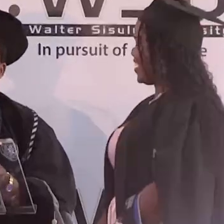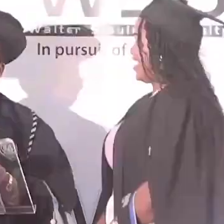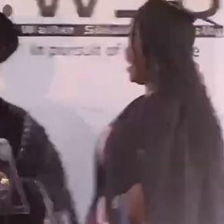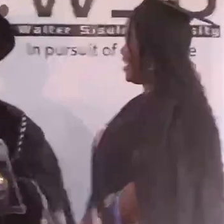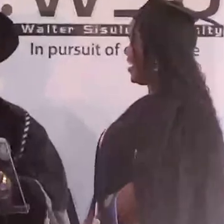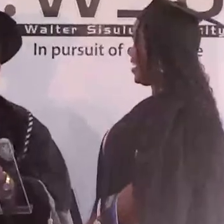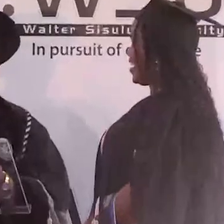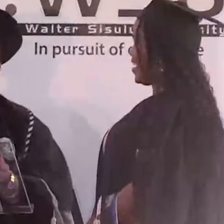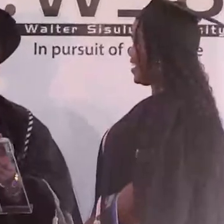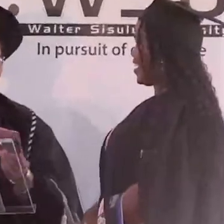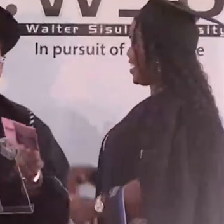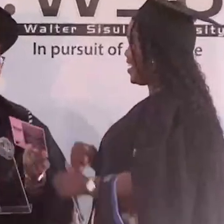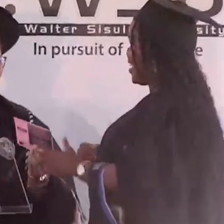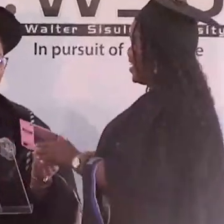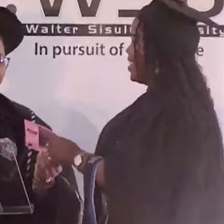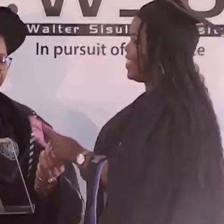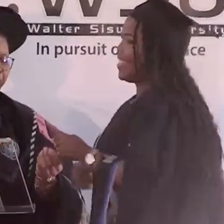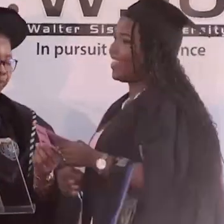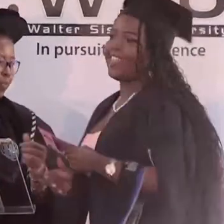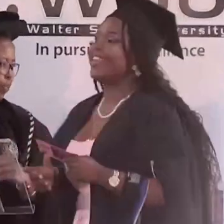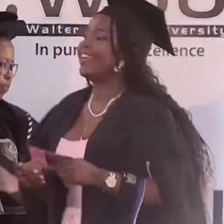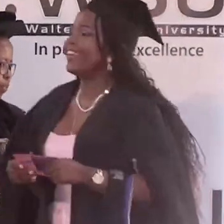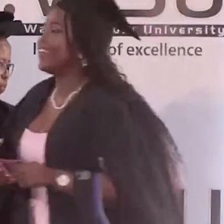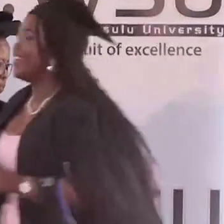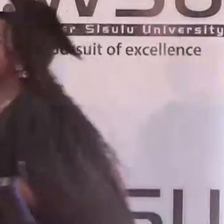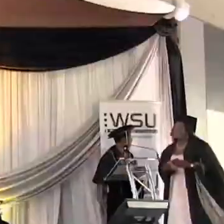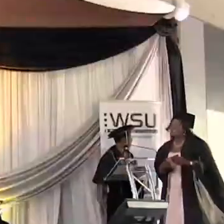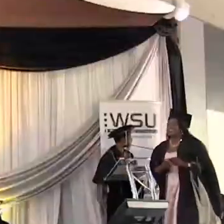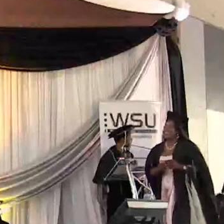Danisa Apiwe Alude.